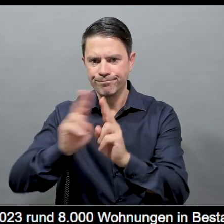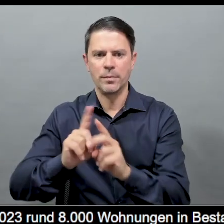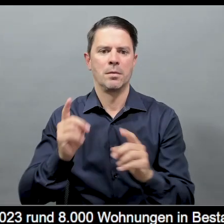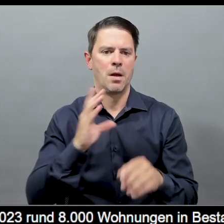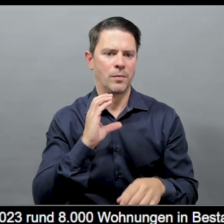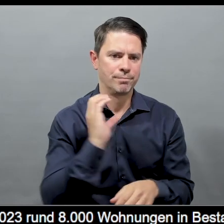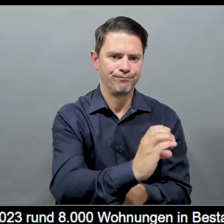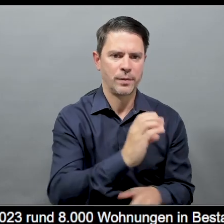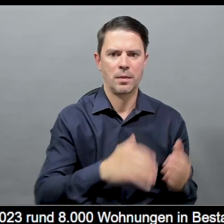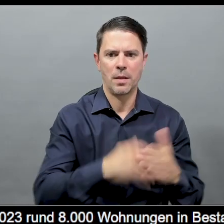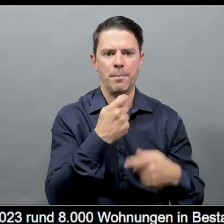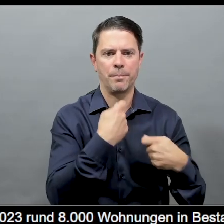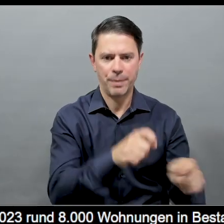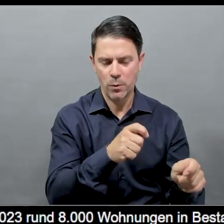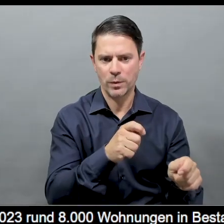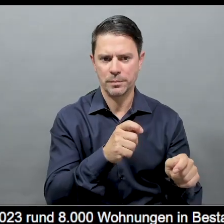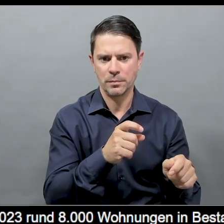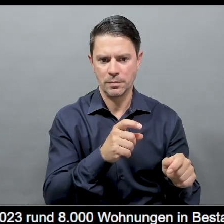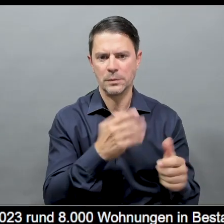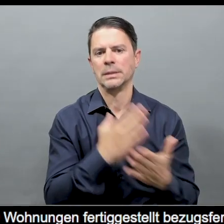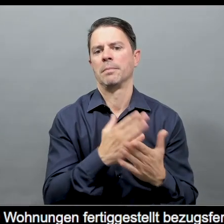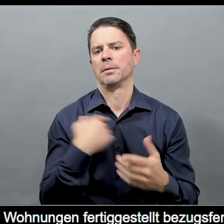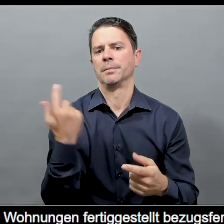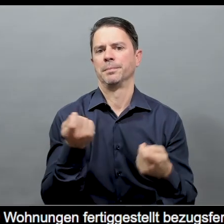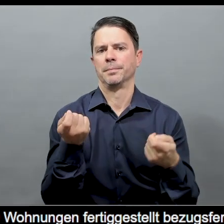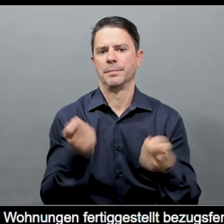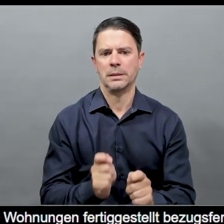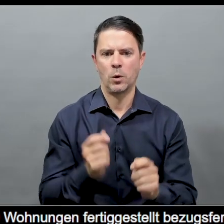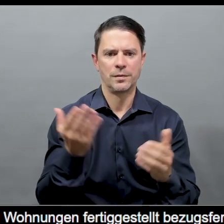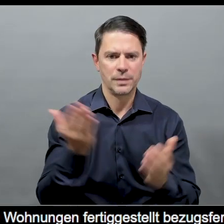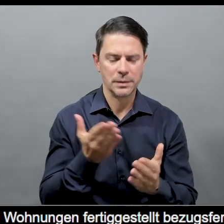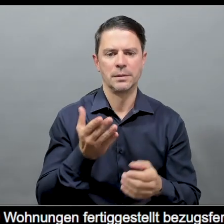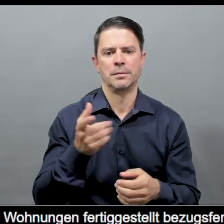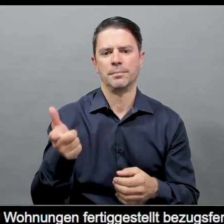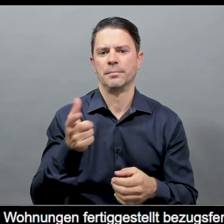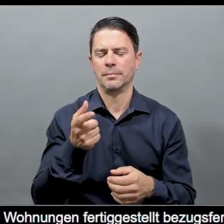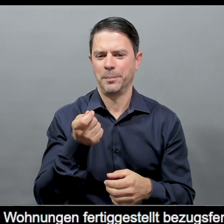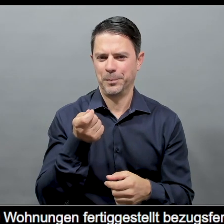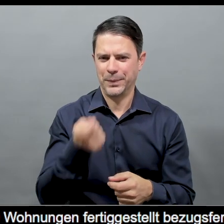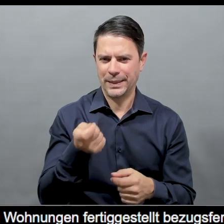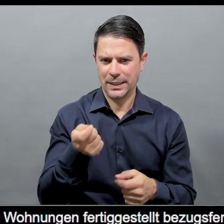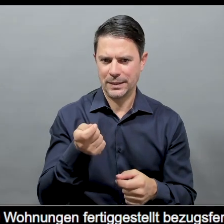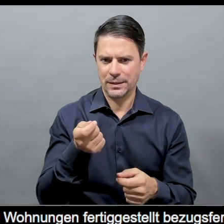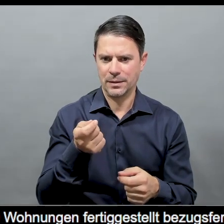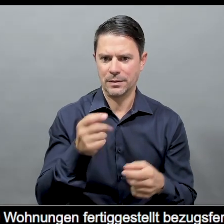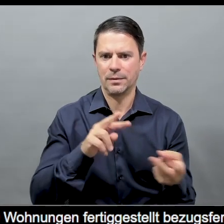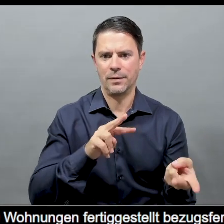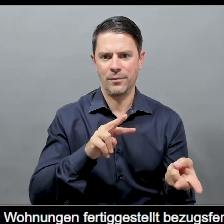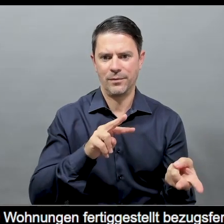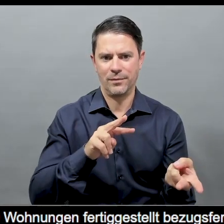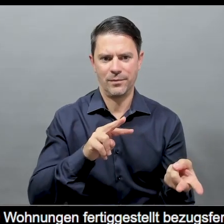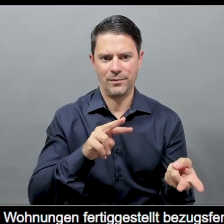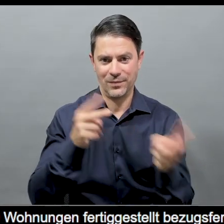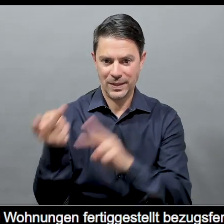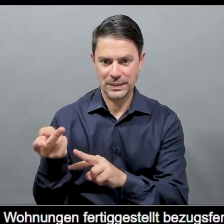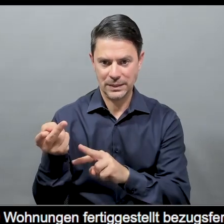auch für den Nachmieter bestehen. Und auch bei energetischen Modernisierungen werden wir das entsprechend anpassen. Das sind